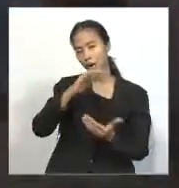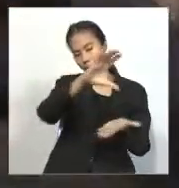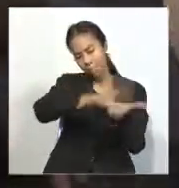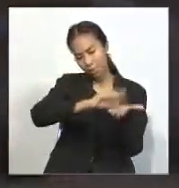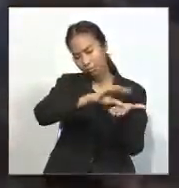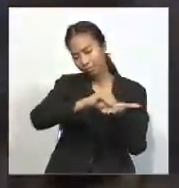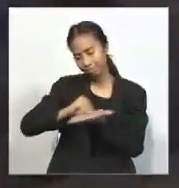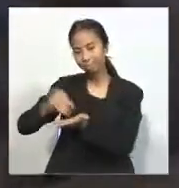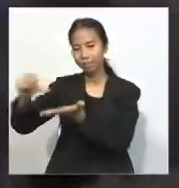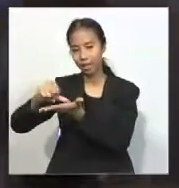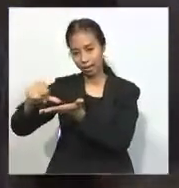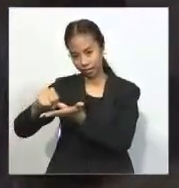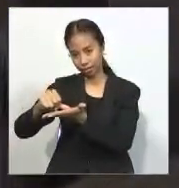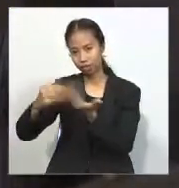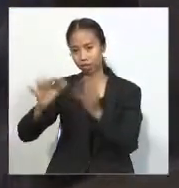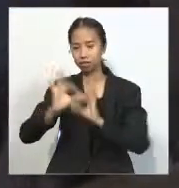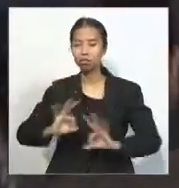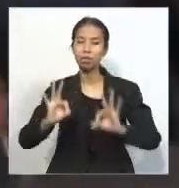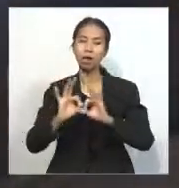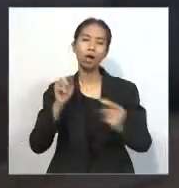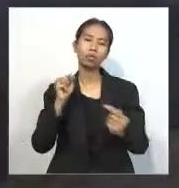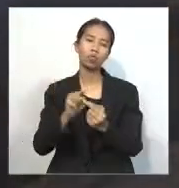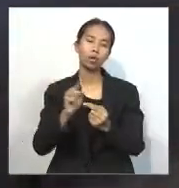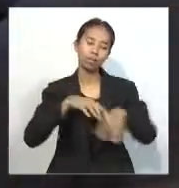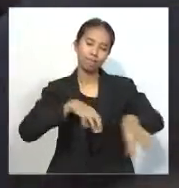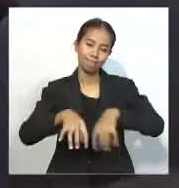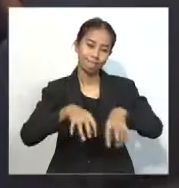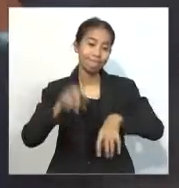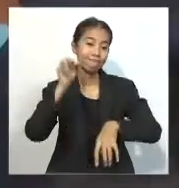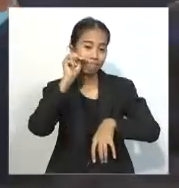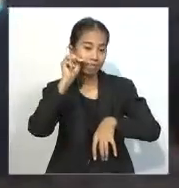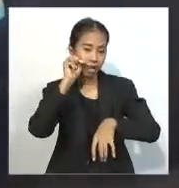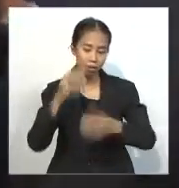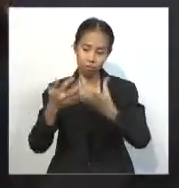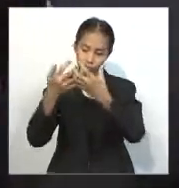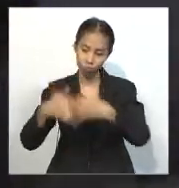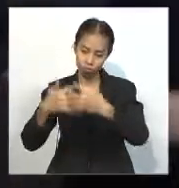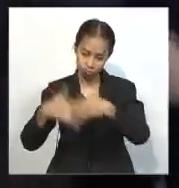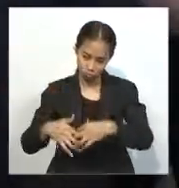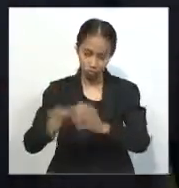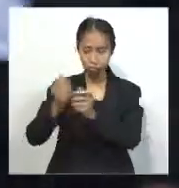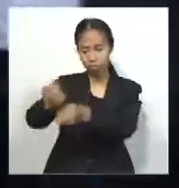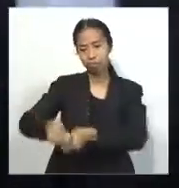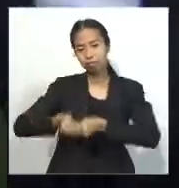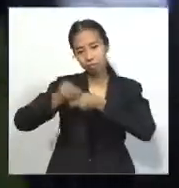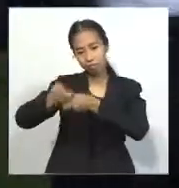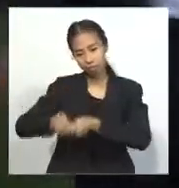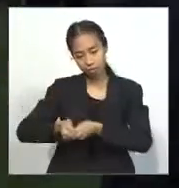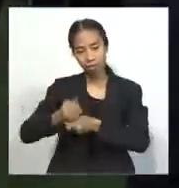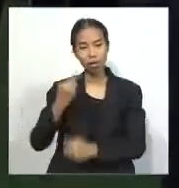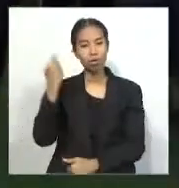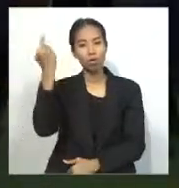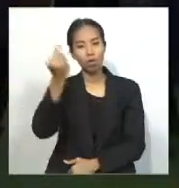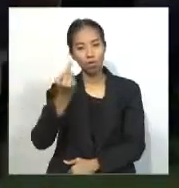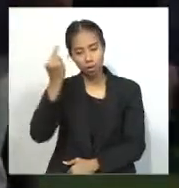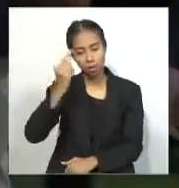จุดโดยเฉพาะในเรื่องของปัญหาปากท้องการบริหารจัดการน้ำอุตสาหกรรมเกษตรกรรมการท่องเที่ยวเชิงระบบนิเว